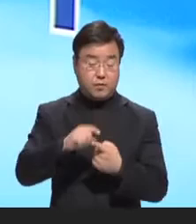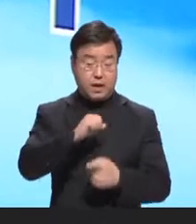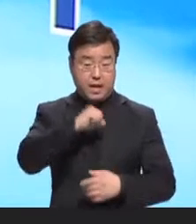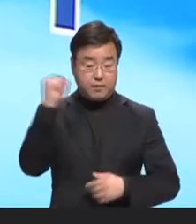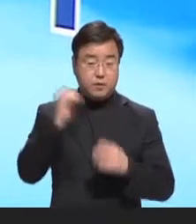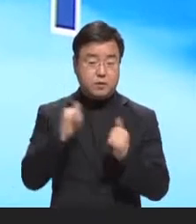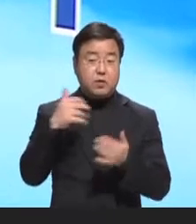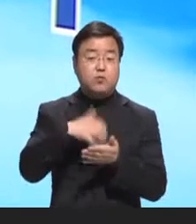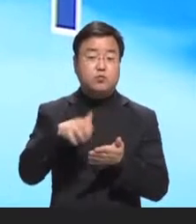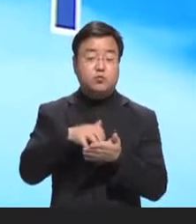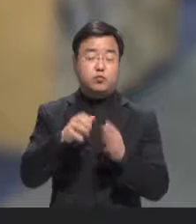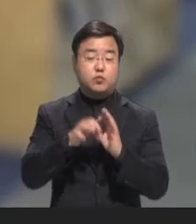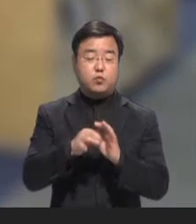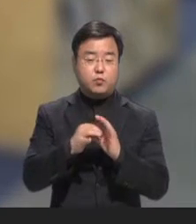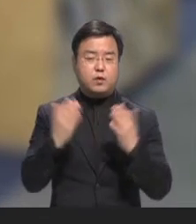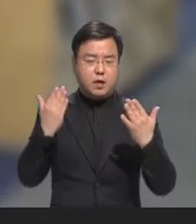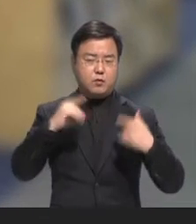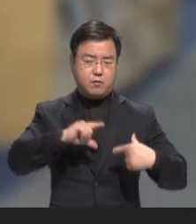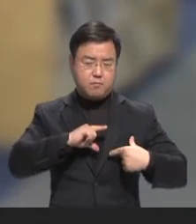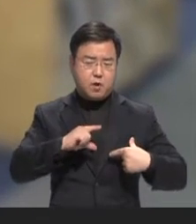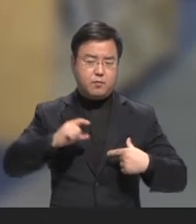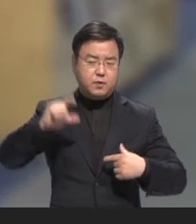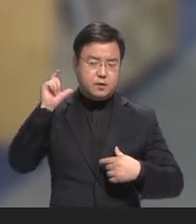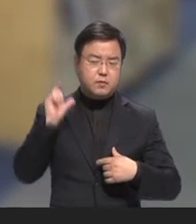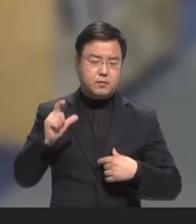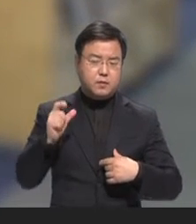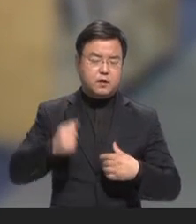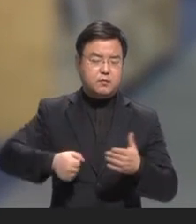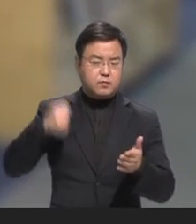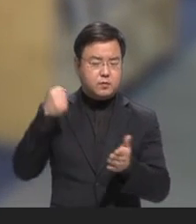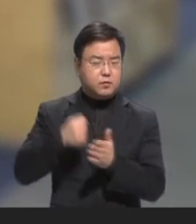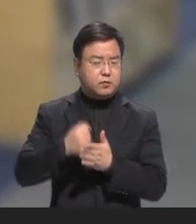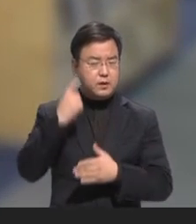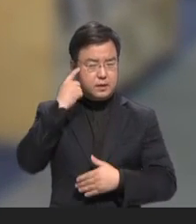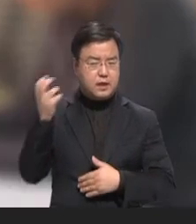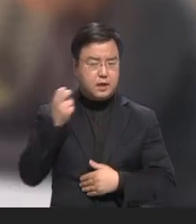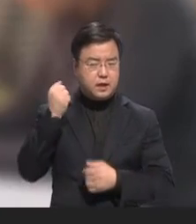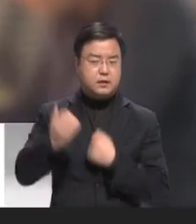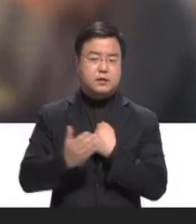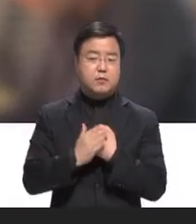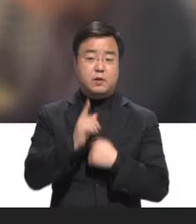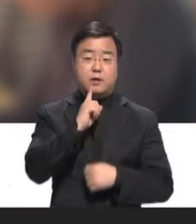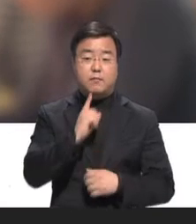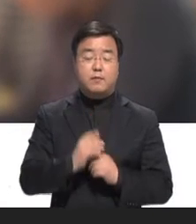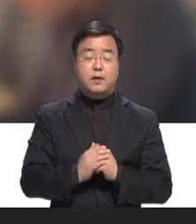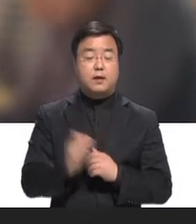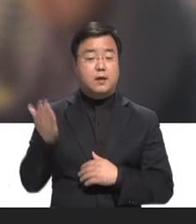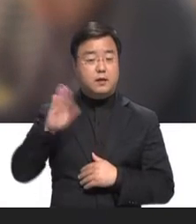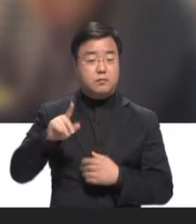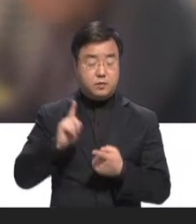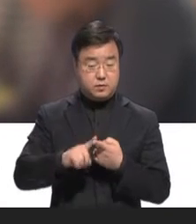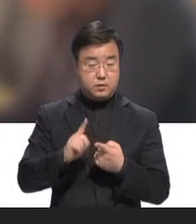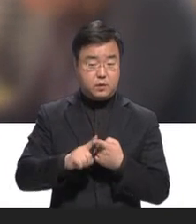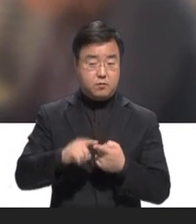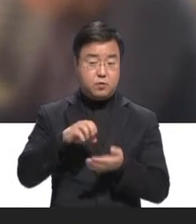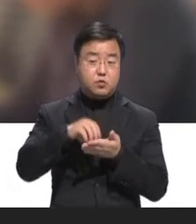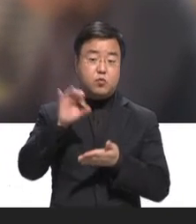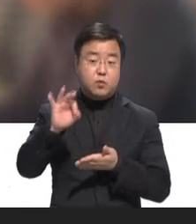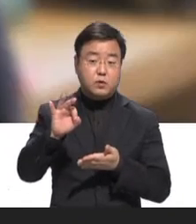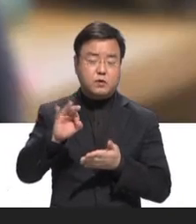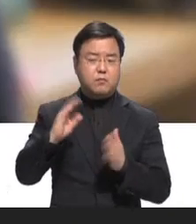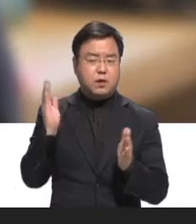결정된다고 판단해 대학들이 고시반 지원을 강화하고 있는 겁니다. 하지만 이 같은 고시반 지원에 학생들의 등록금이 사용되고